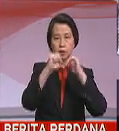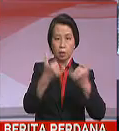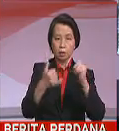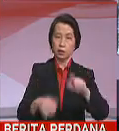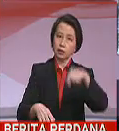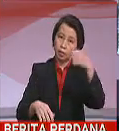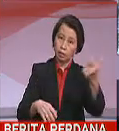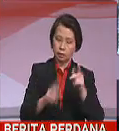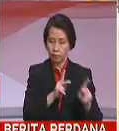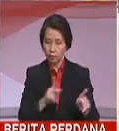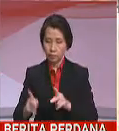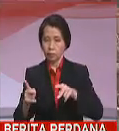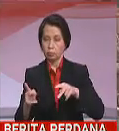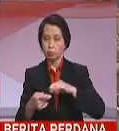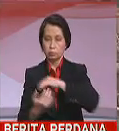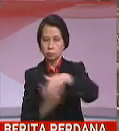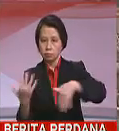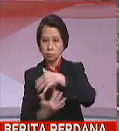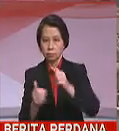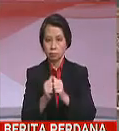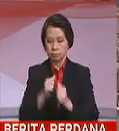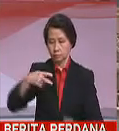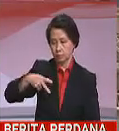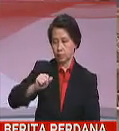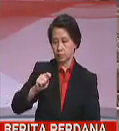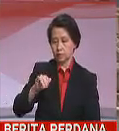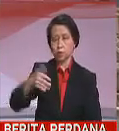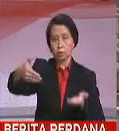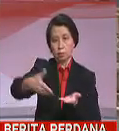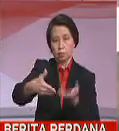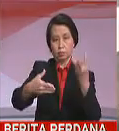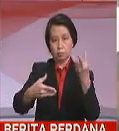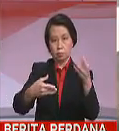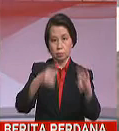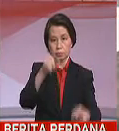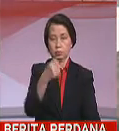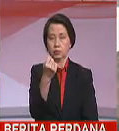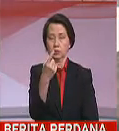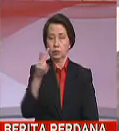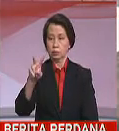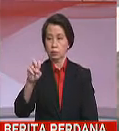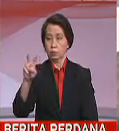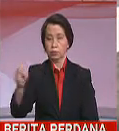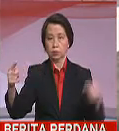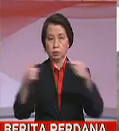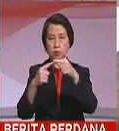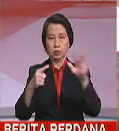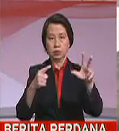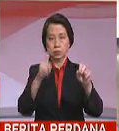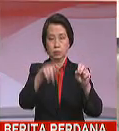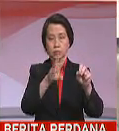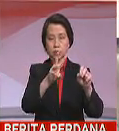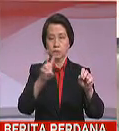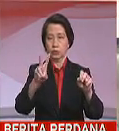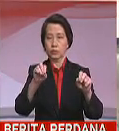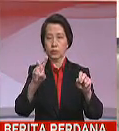lain. Pelan kalibrasi semula pendatang asing tanpa izin diperkenal bermula 16 November 2020. Hingga 30